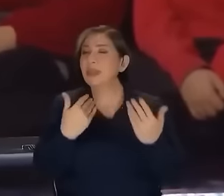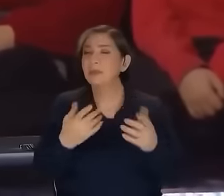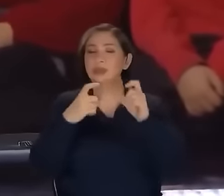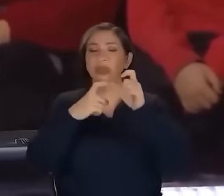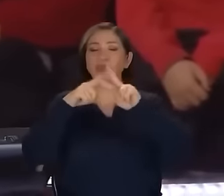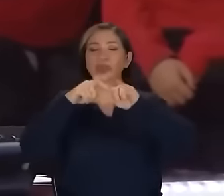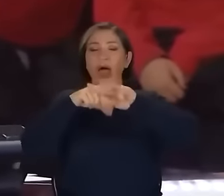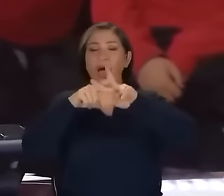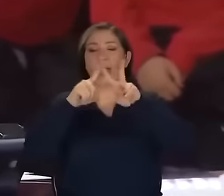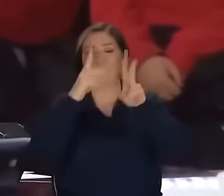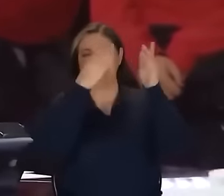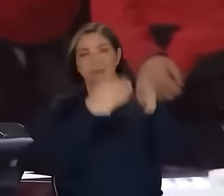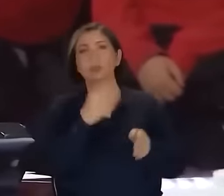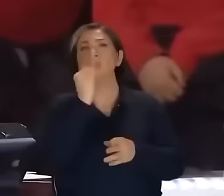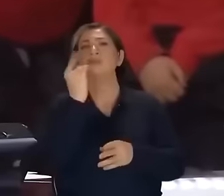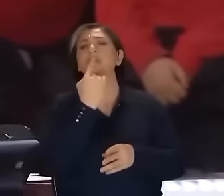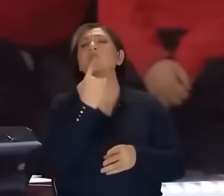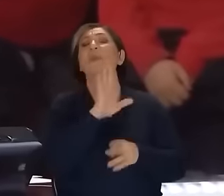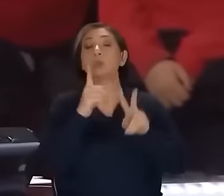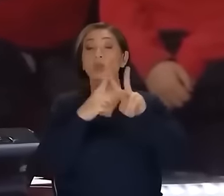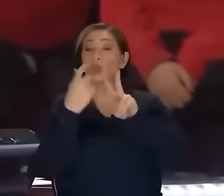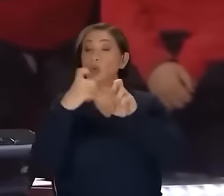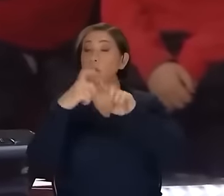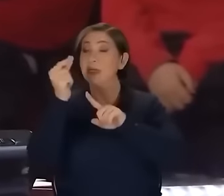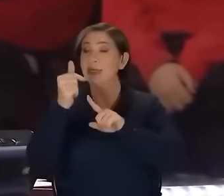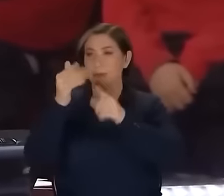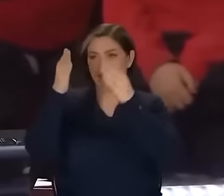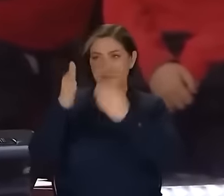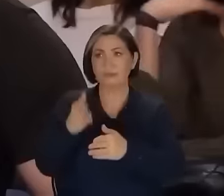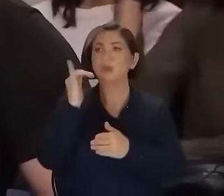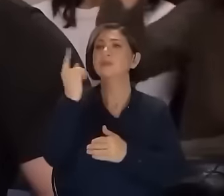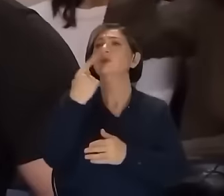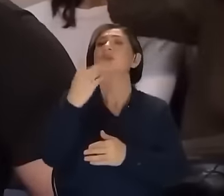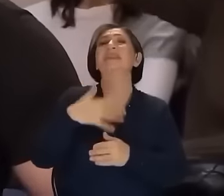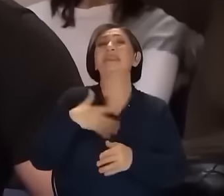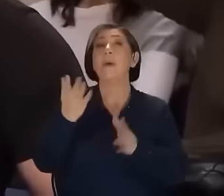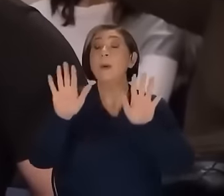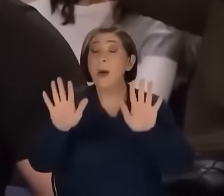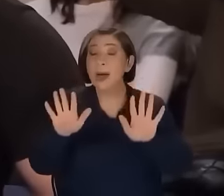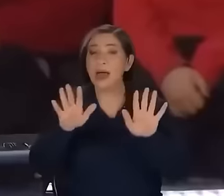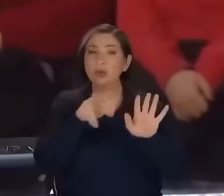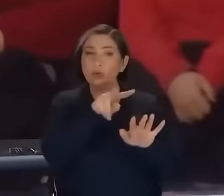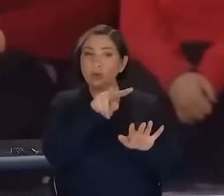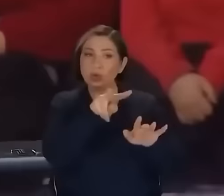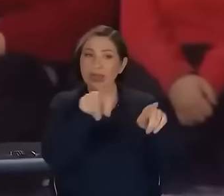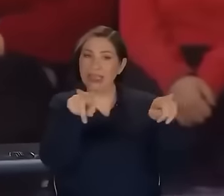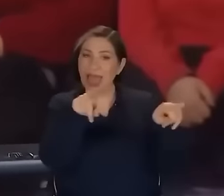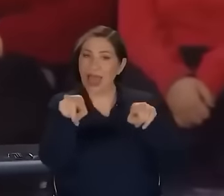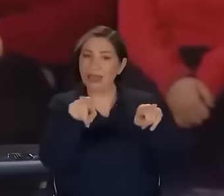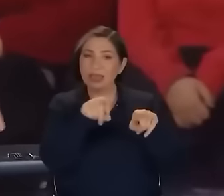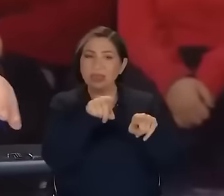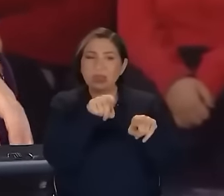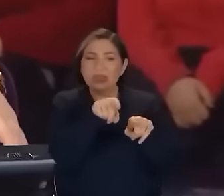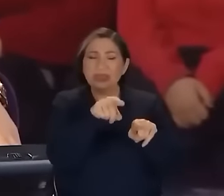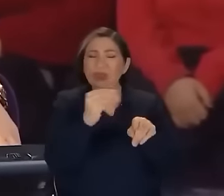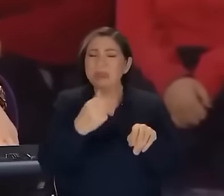Şahan'la ilgili kötü bir şey söylemek istemem. Nuri Bilge Ceylan'la da ilgili kötü bir şey söylemek istemem ama yani şu iki aradan da çok